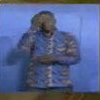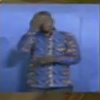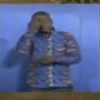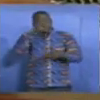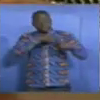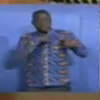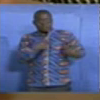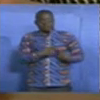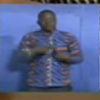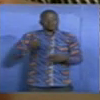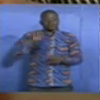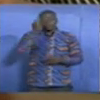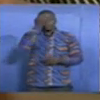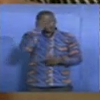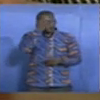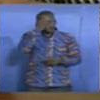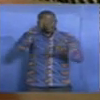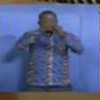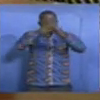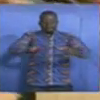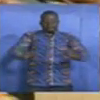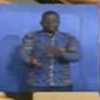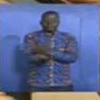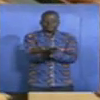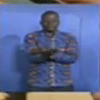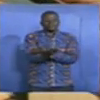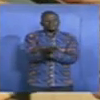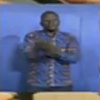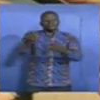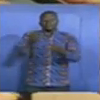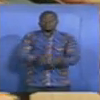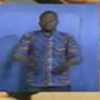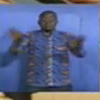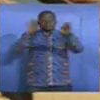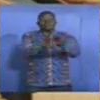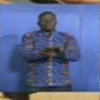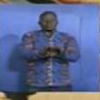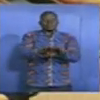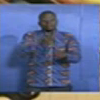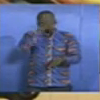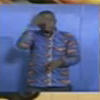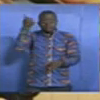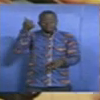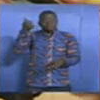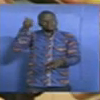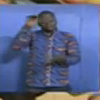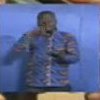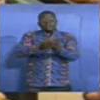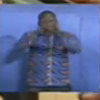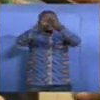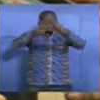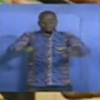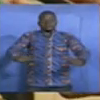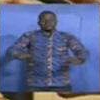gouvernement. Donc l'atelier de ce matin constitue une étape très importante parce qu'il s'agit donc d'un atelier de validation